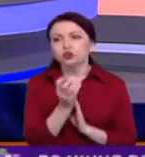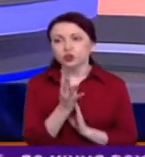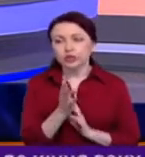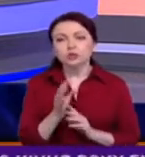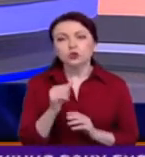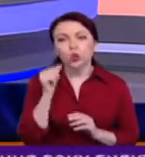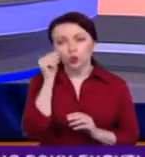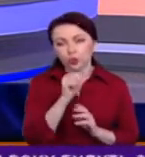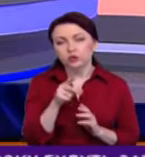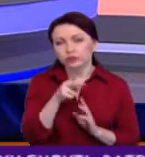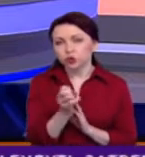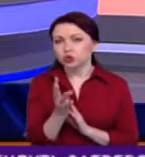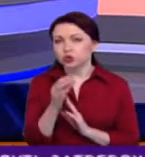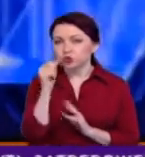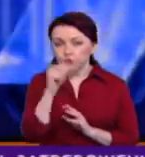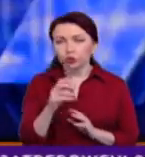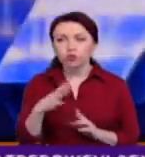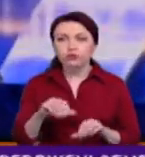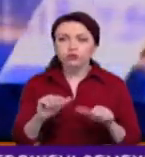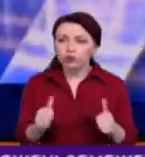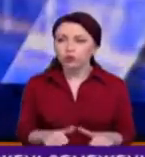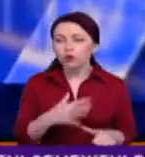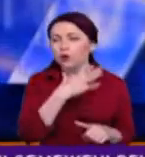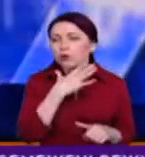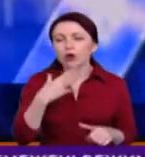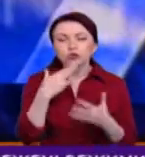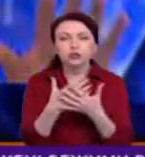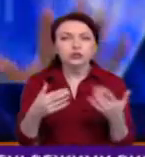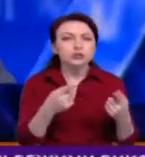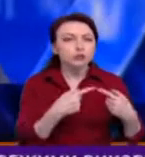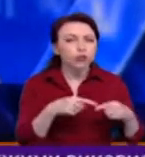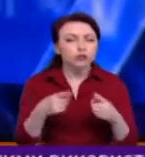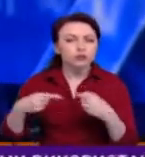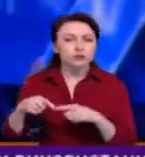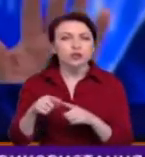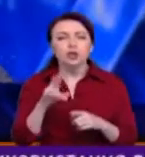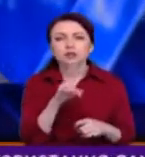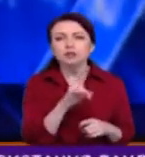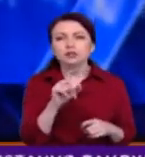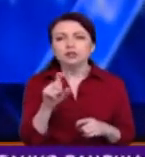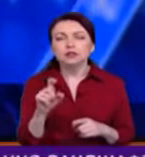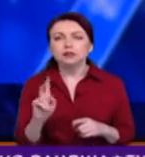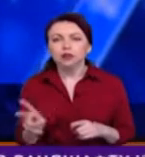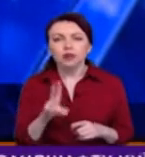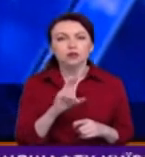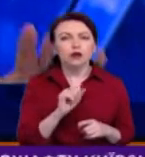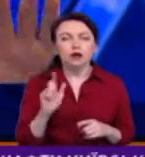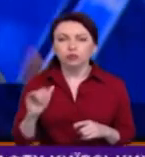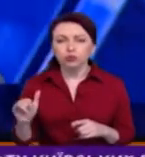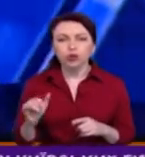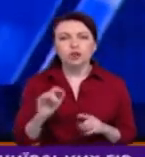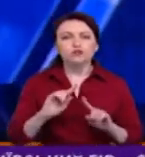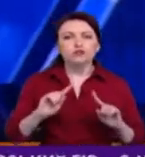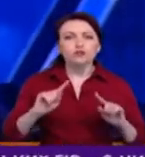року були сформовано дуже багато абсолютно нових різних відомств. Була сформована НАЗК, було сформовано НАБУ, було